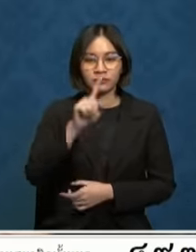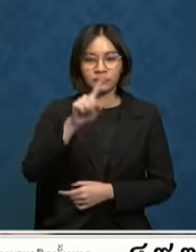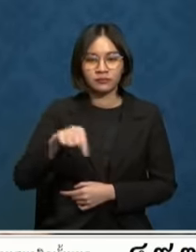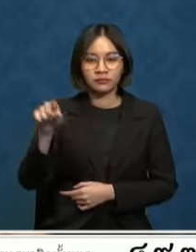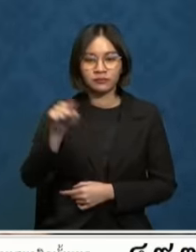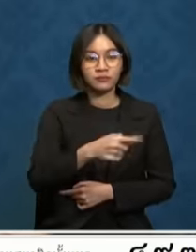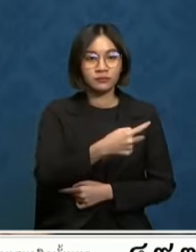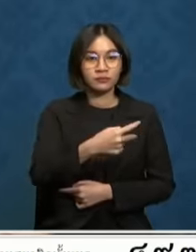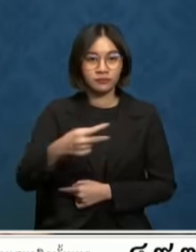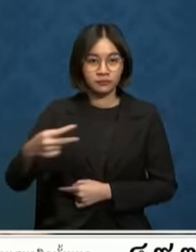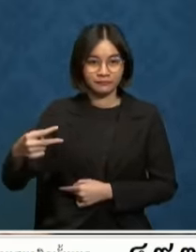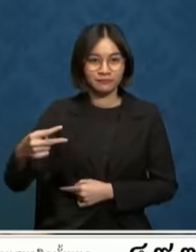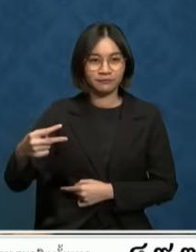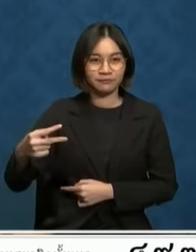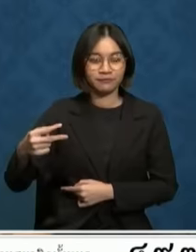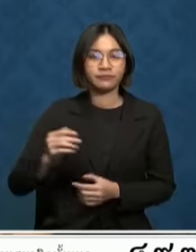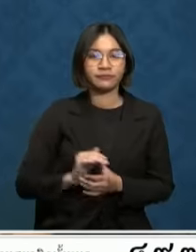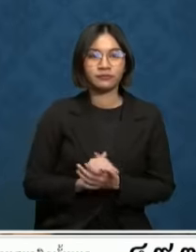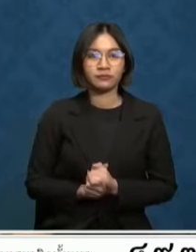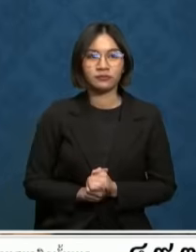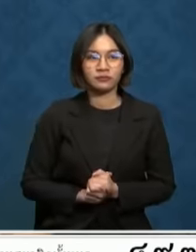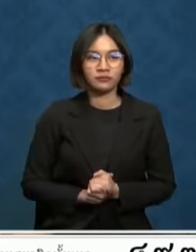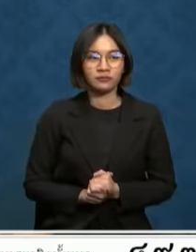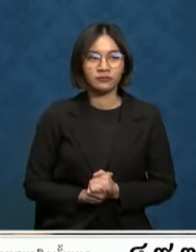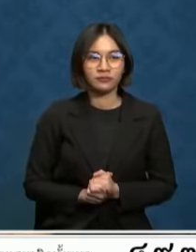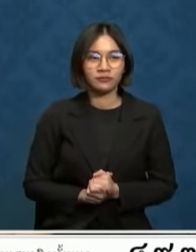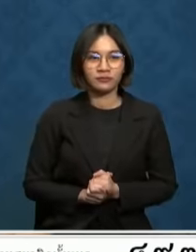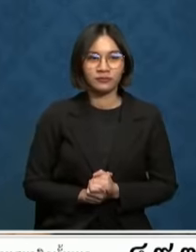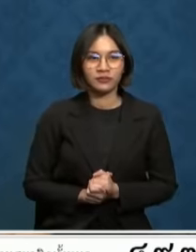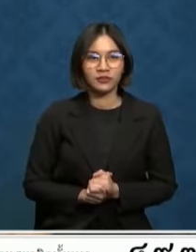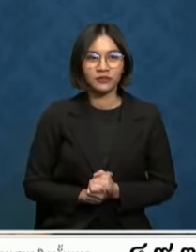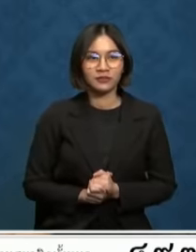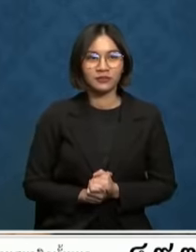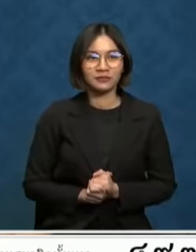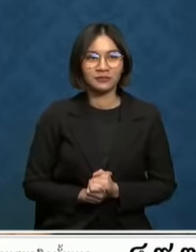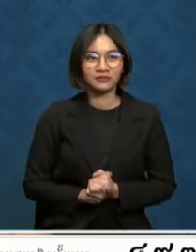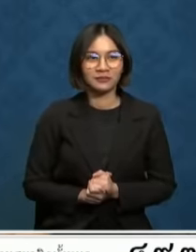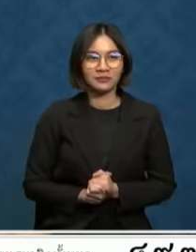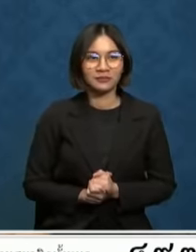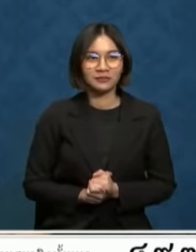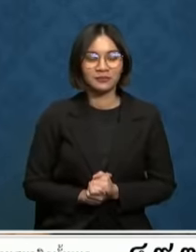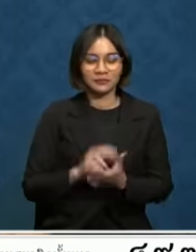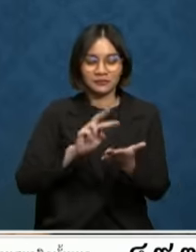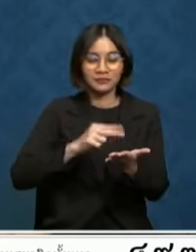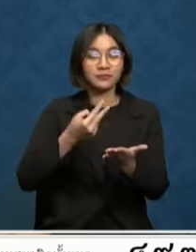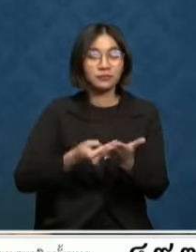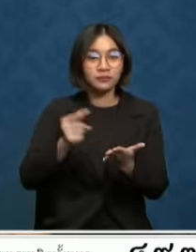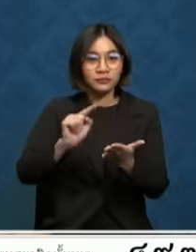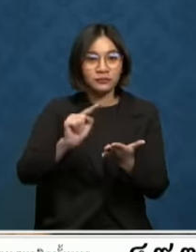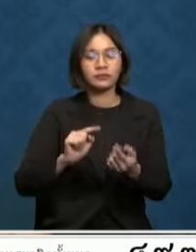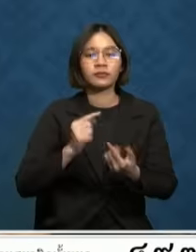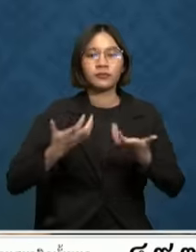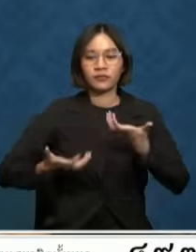donebut it Must be Seen To Bedoneแปลความว่าความ